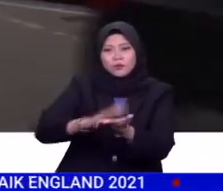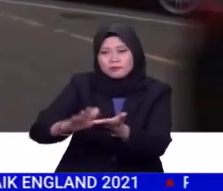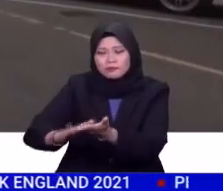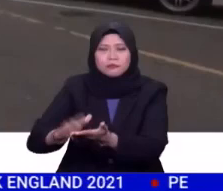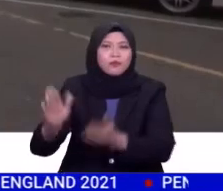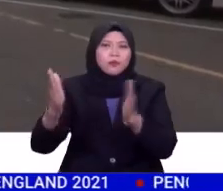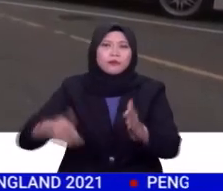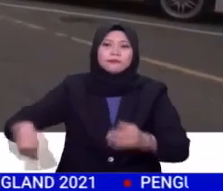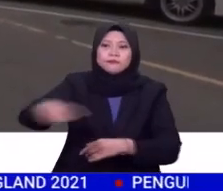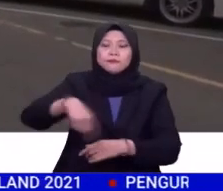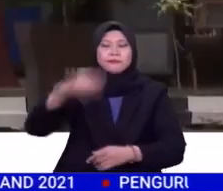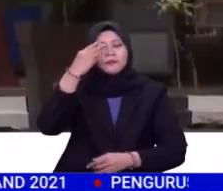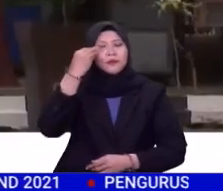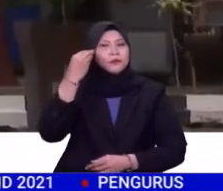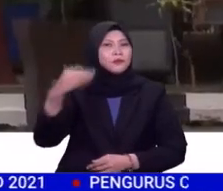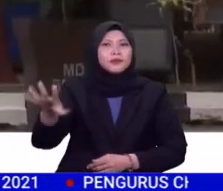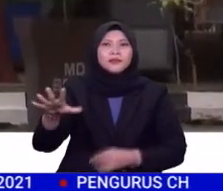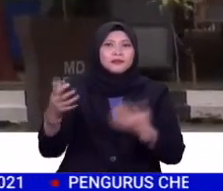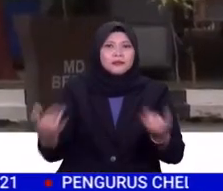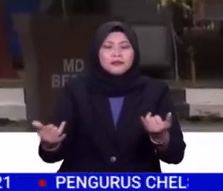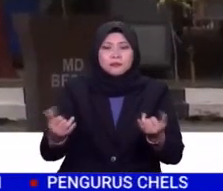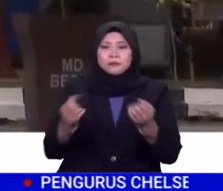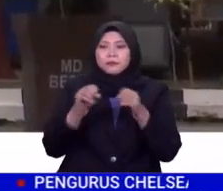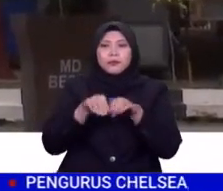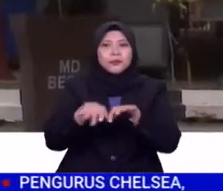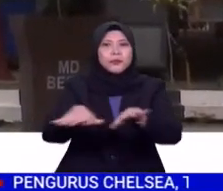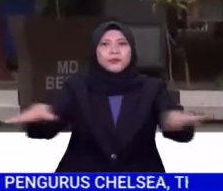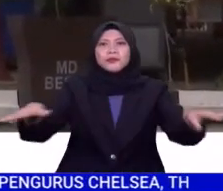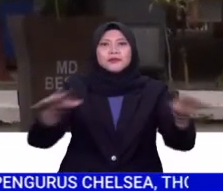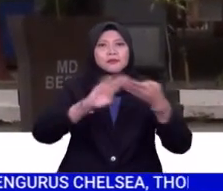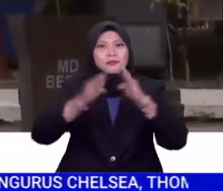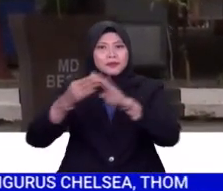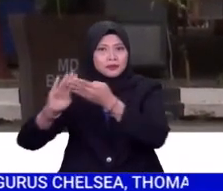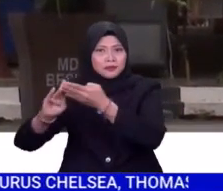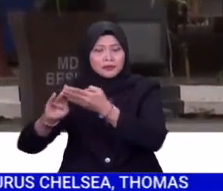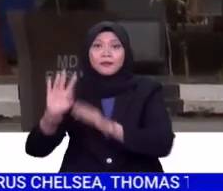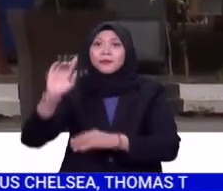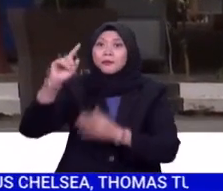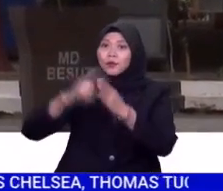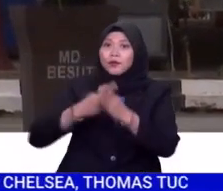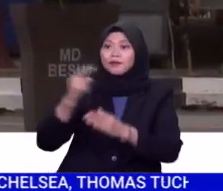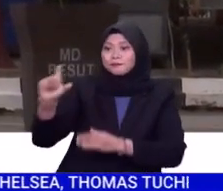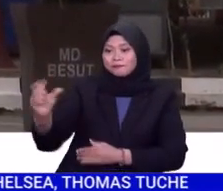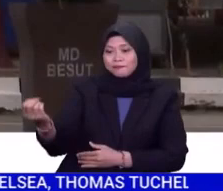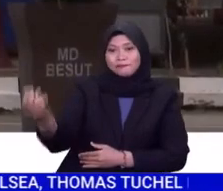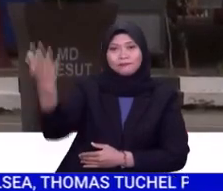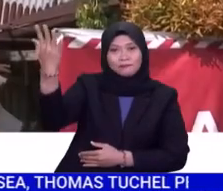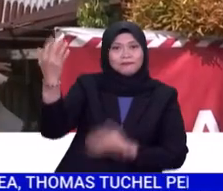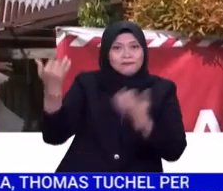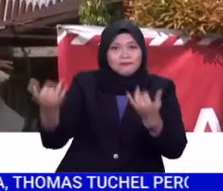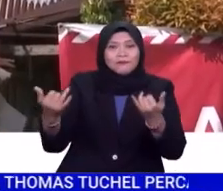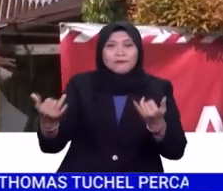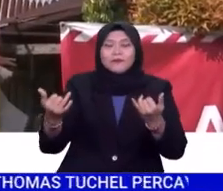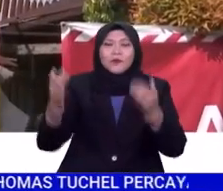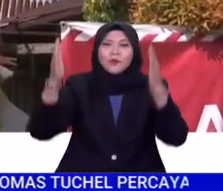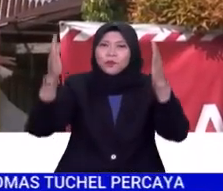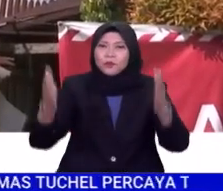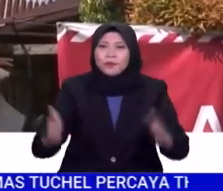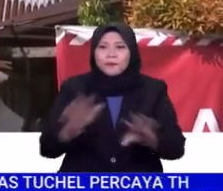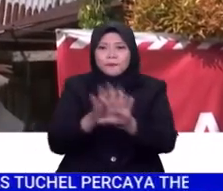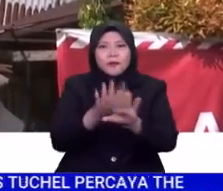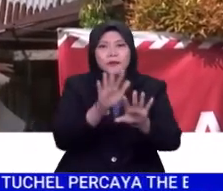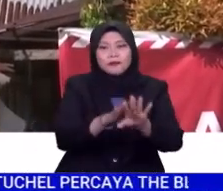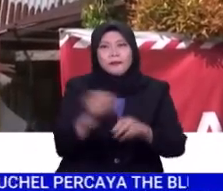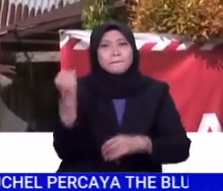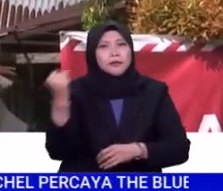masyarakat hingga jangkitan meluas berlaku dalam komuniti. Malah Ramadan lepas juga menyaksikan orang ramai bersesak-sesak di pasar